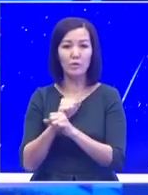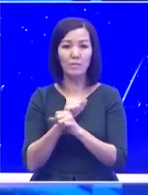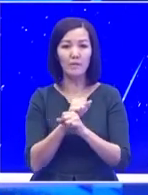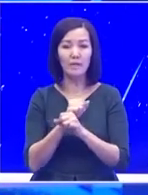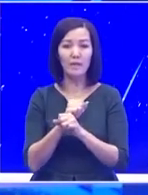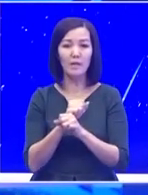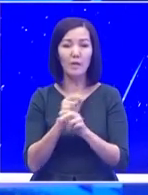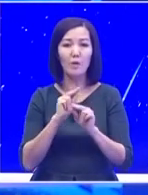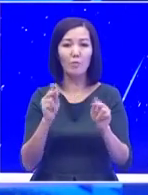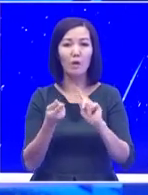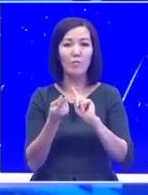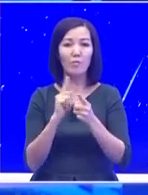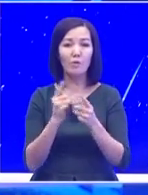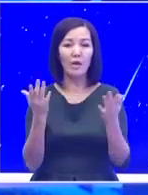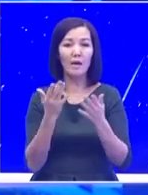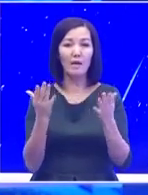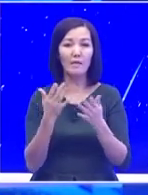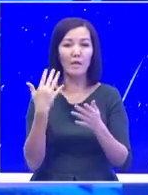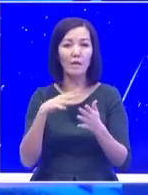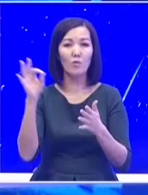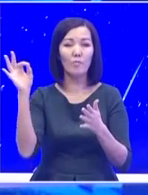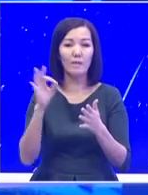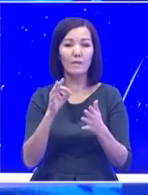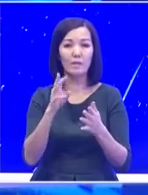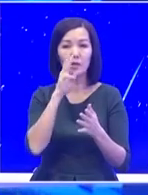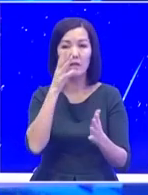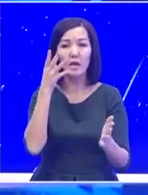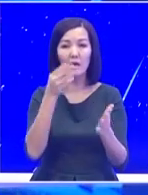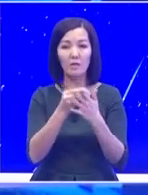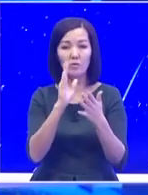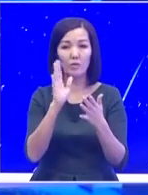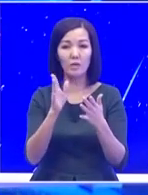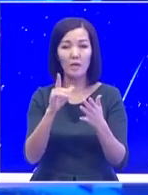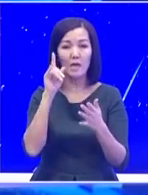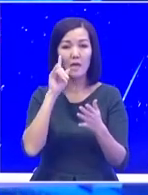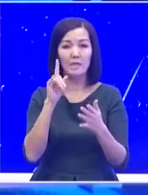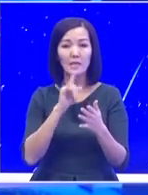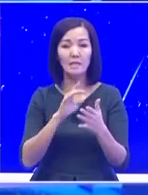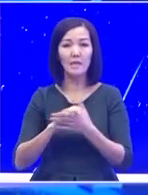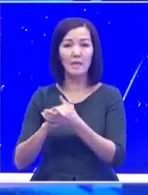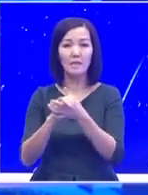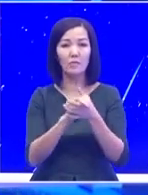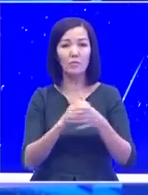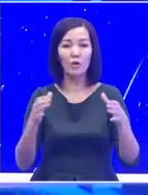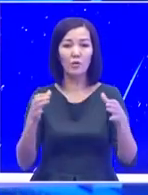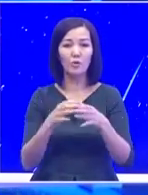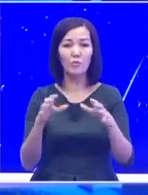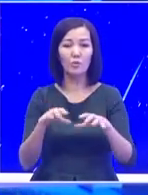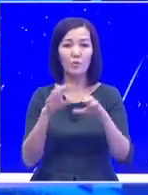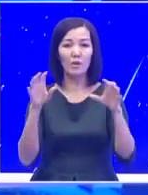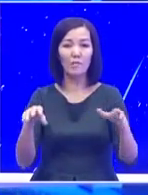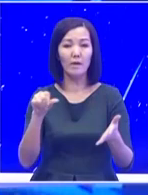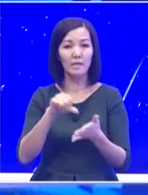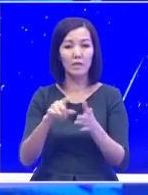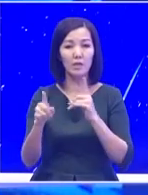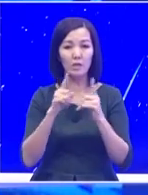қызмет ететін мамандар қанша уақыт 50%-дық жалақы ақы алады? Бұл туралы Қазақстан Республикасы кәсіподақ ұйымының